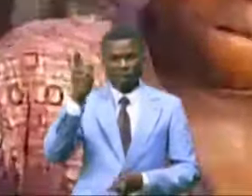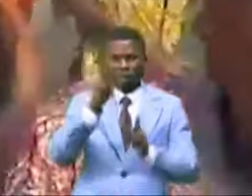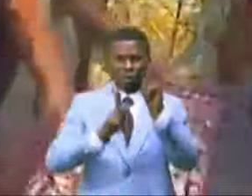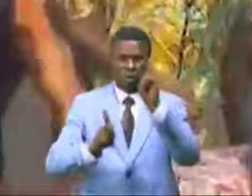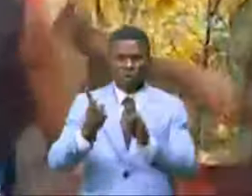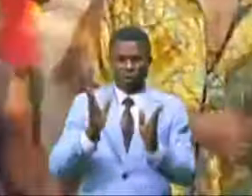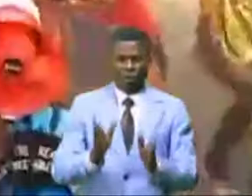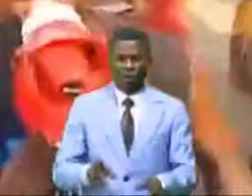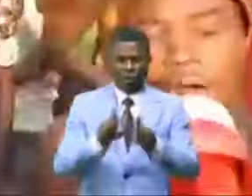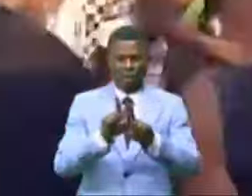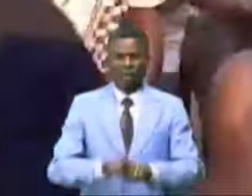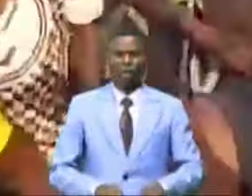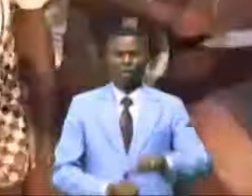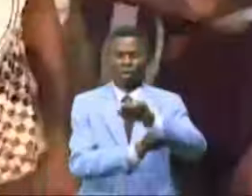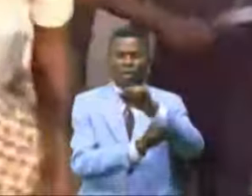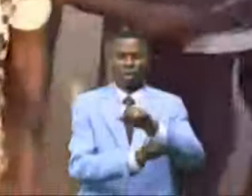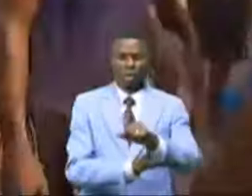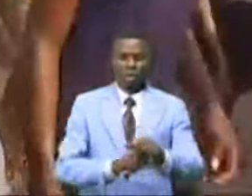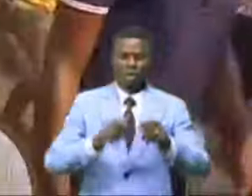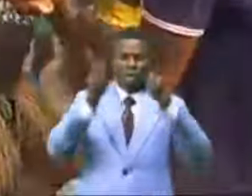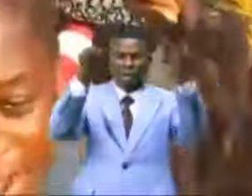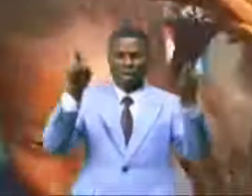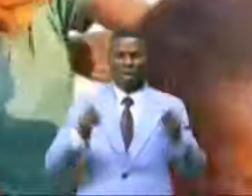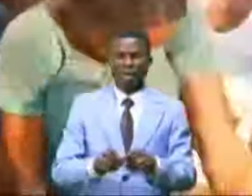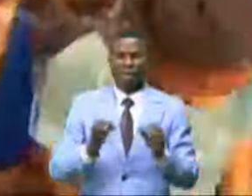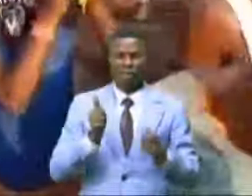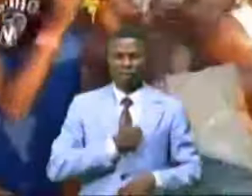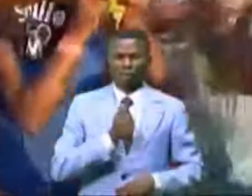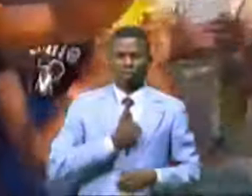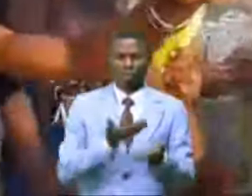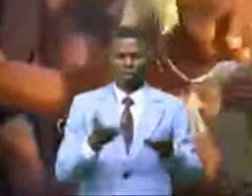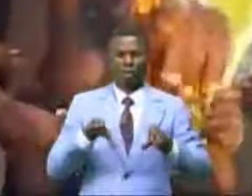citoyenneté et soutien aux médias locaux.